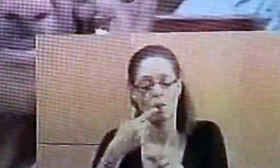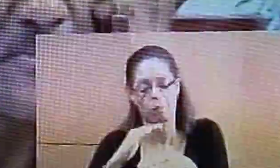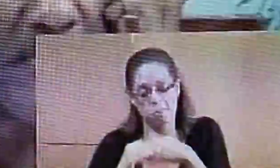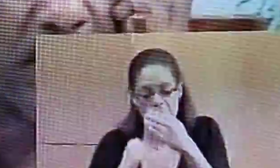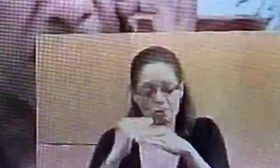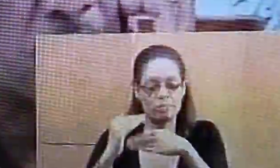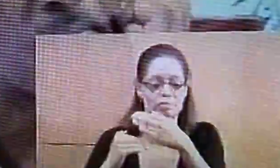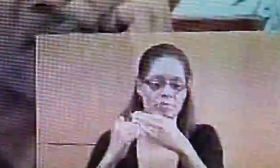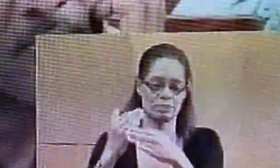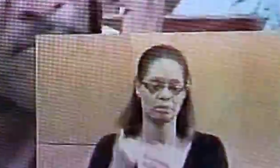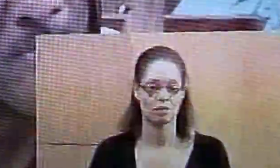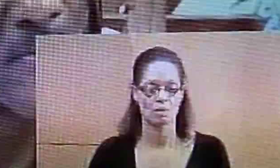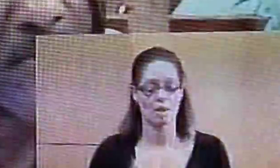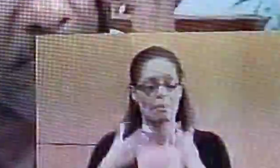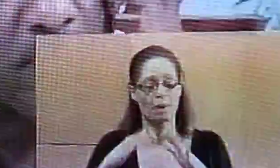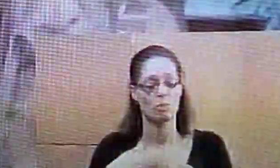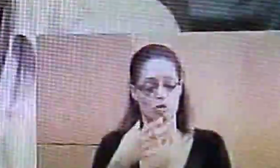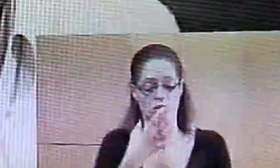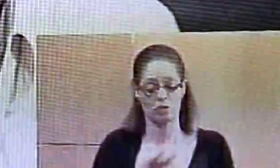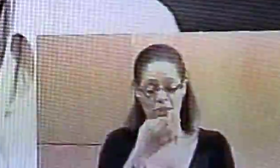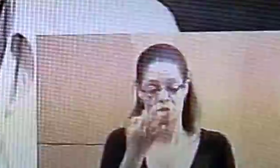ce que je veux dire, c'est que